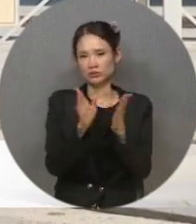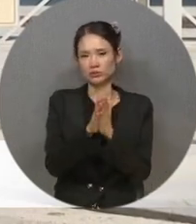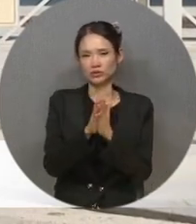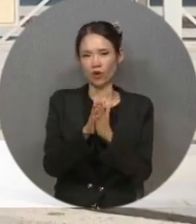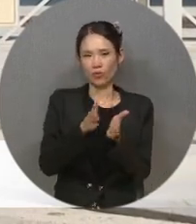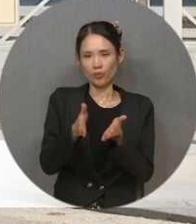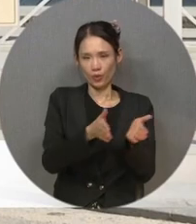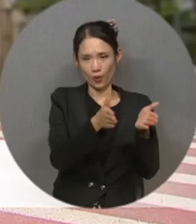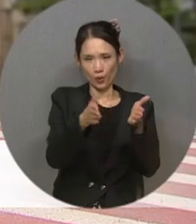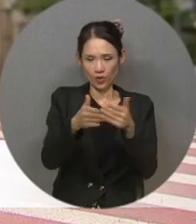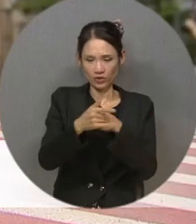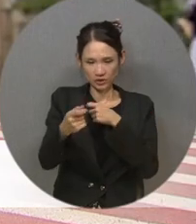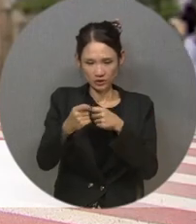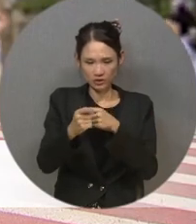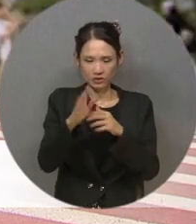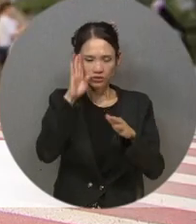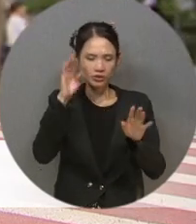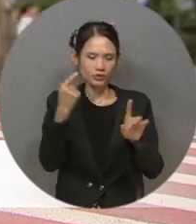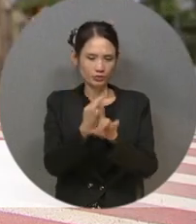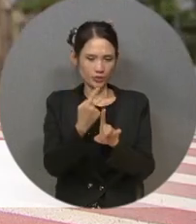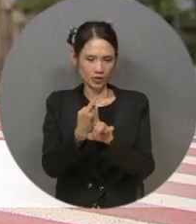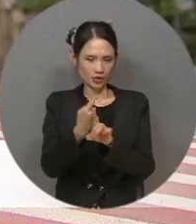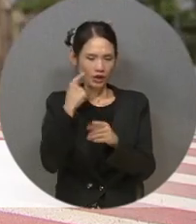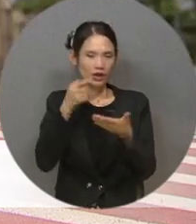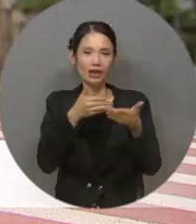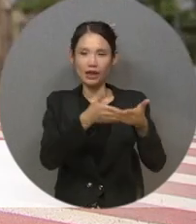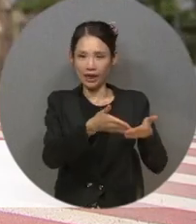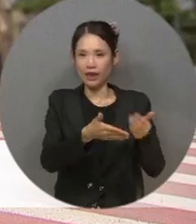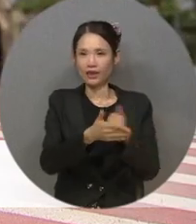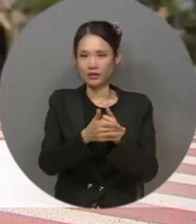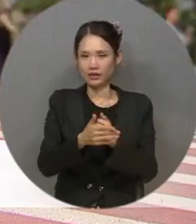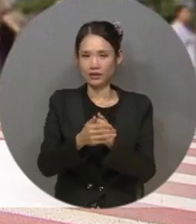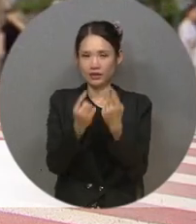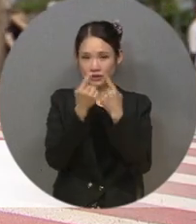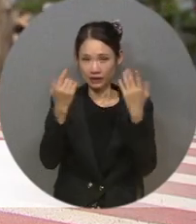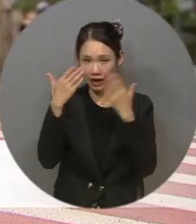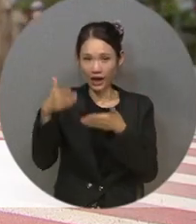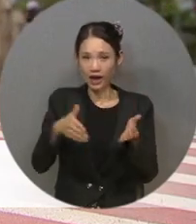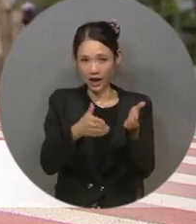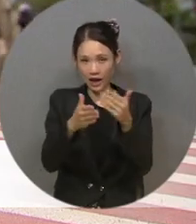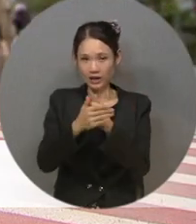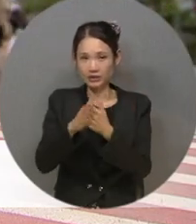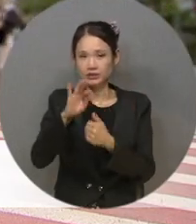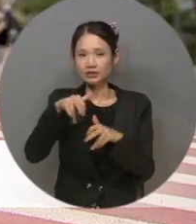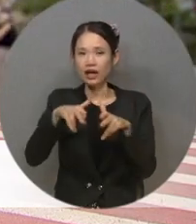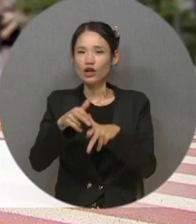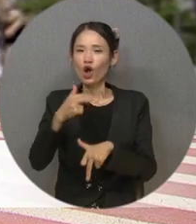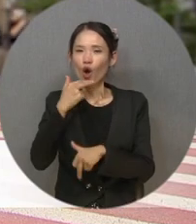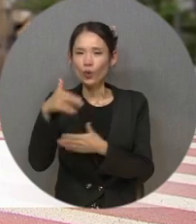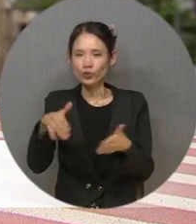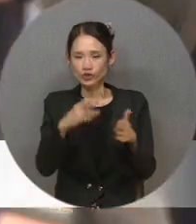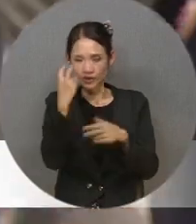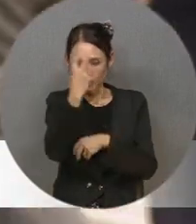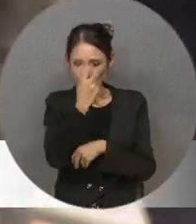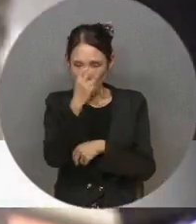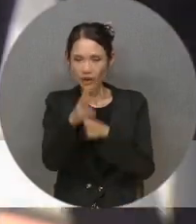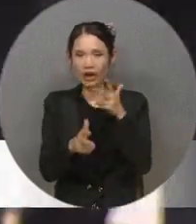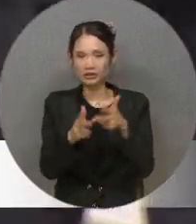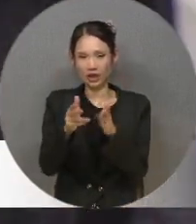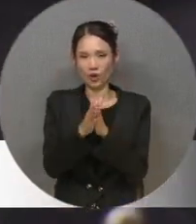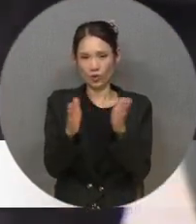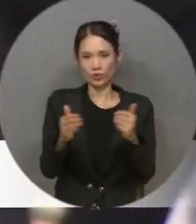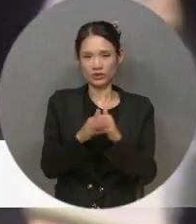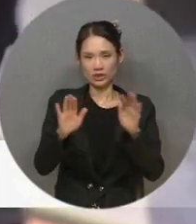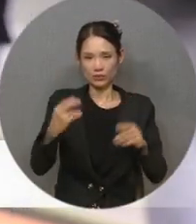배리어프리 실태를 조사하고 개선안을 제안하고자 대학통학길 배리어프리 조사 사업을 펼쳐왔습니다. 이번